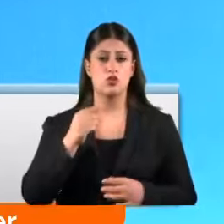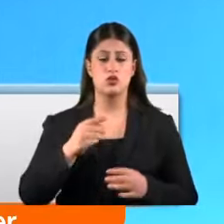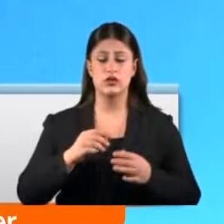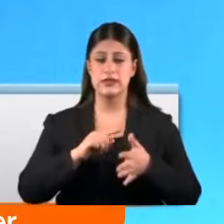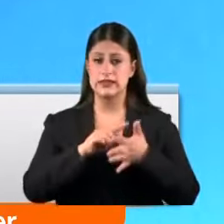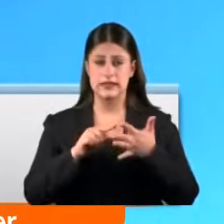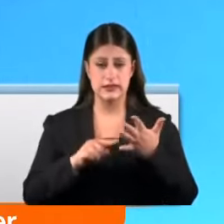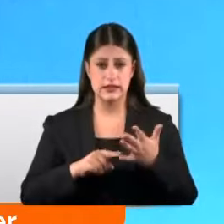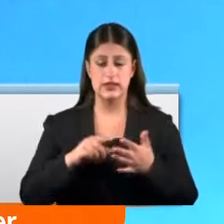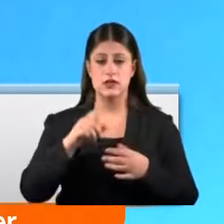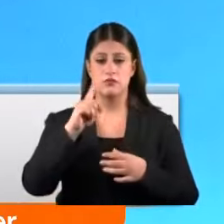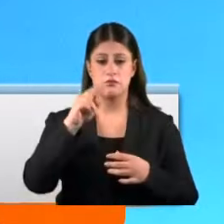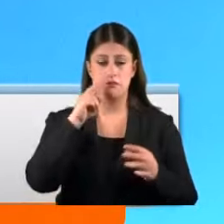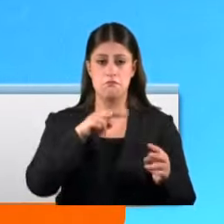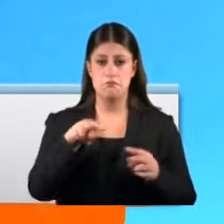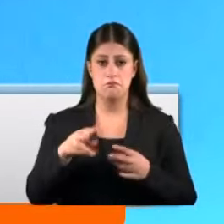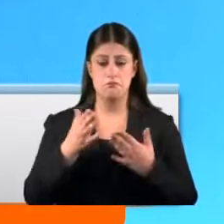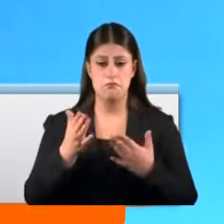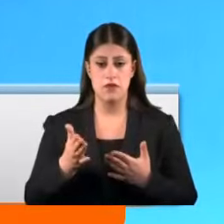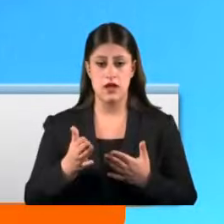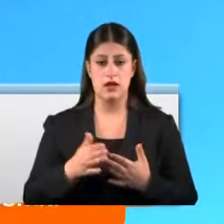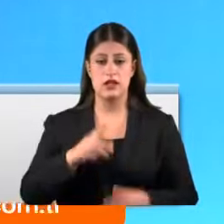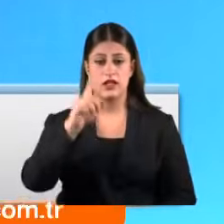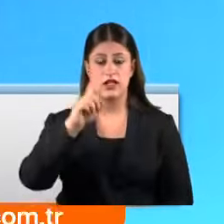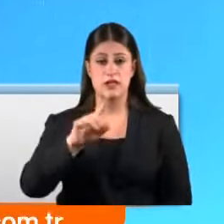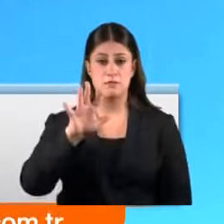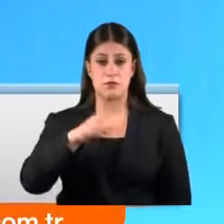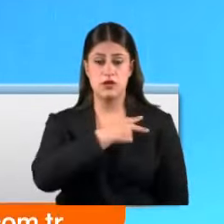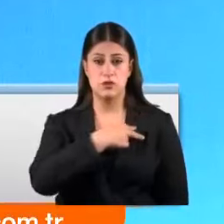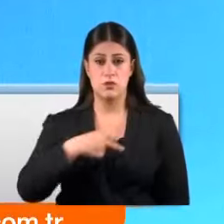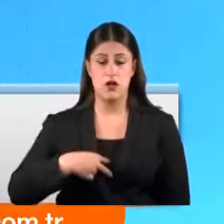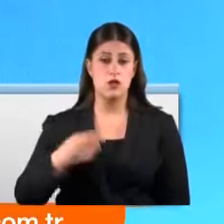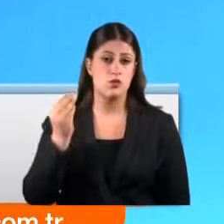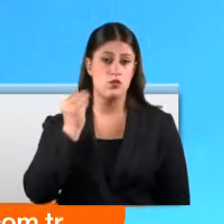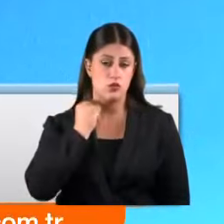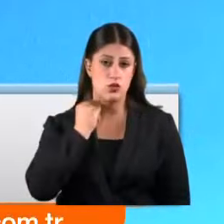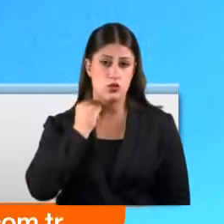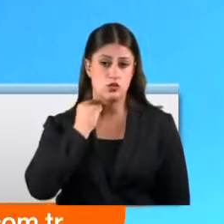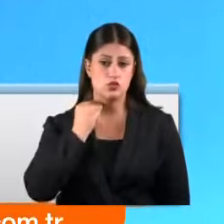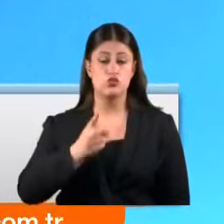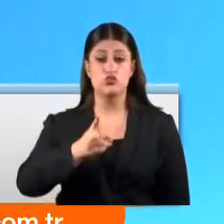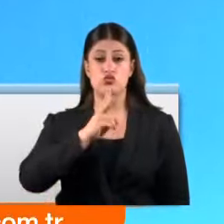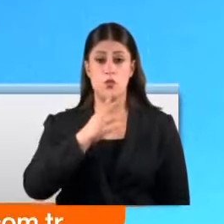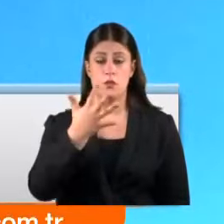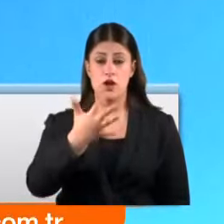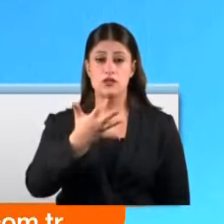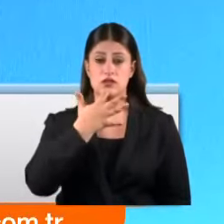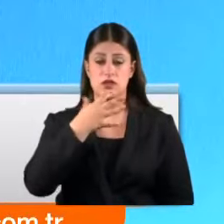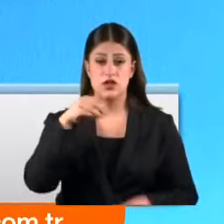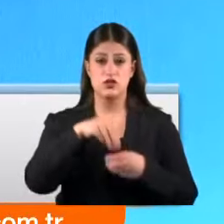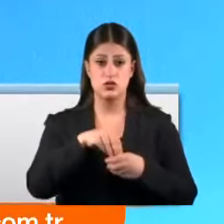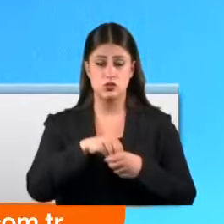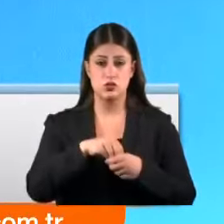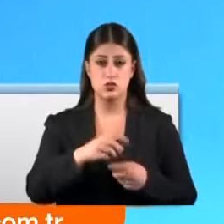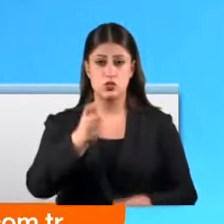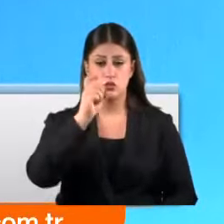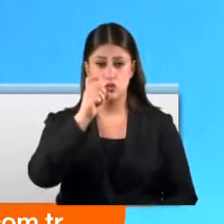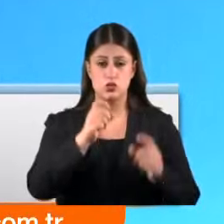listesine şöyle bir bakın. İlk 5 belediyenin borcunun son 5 yılda